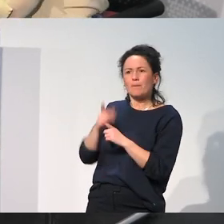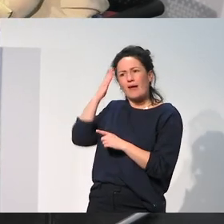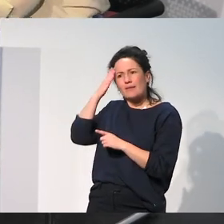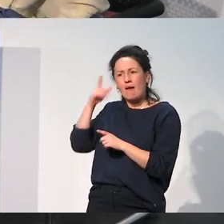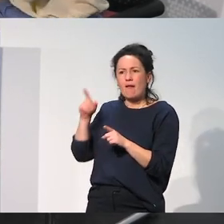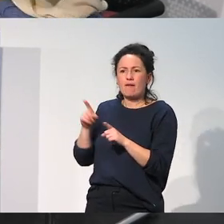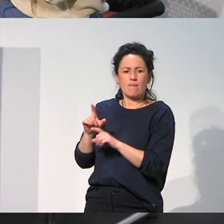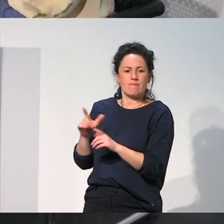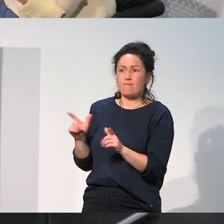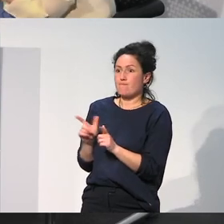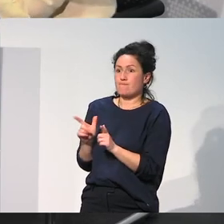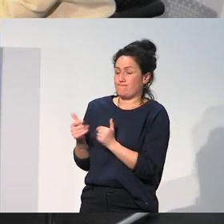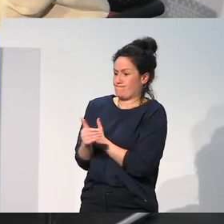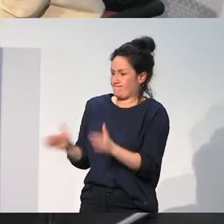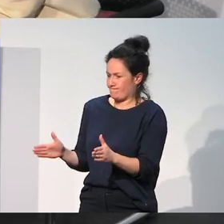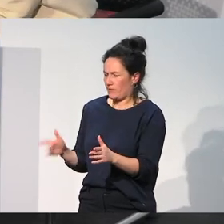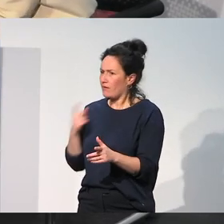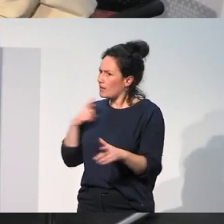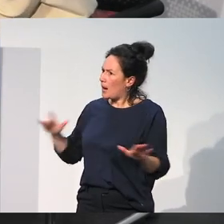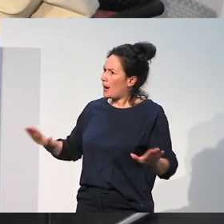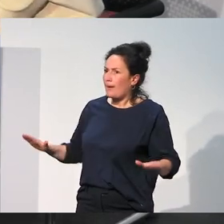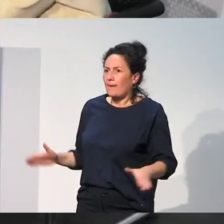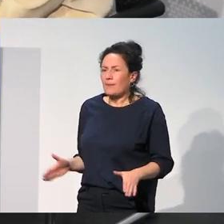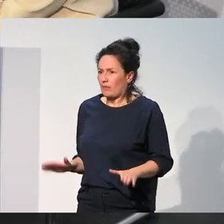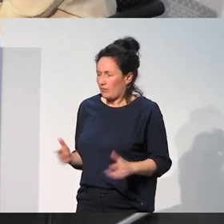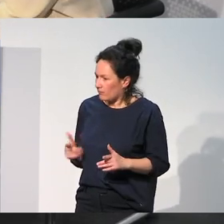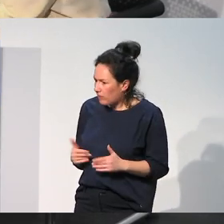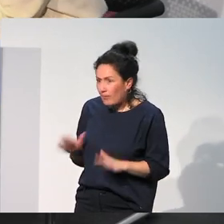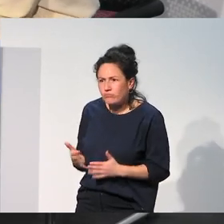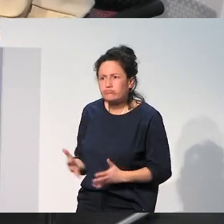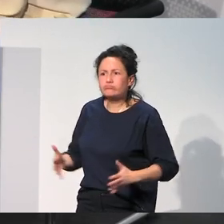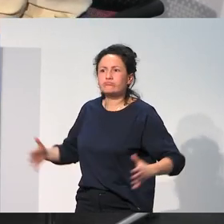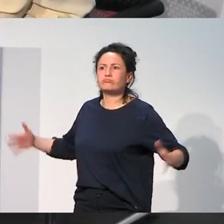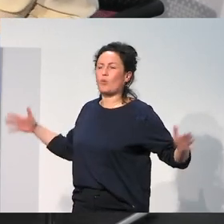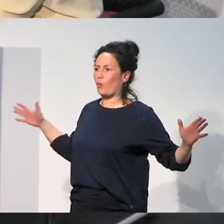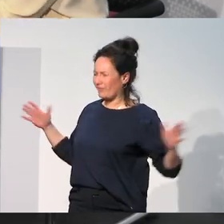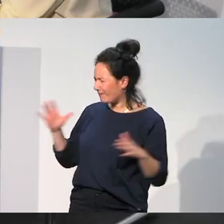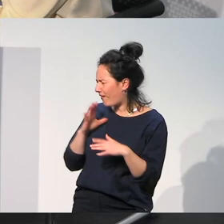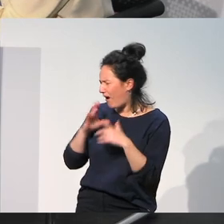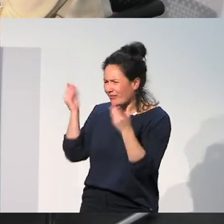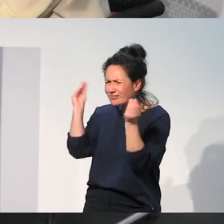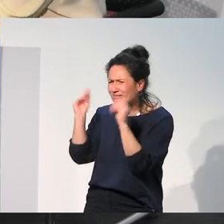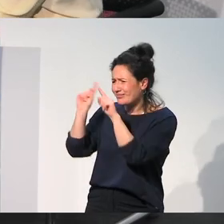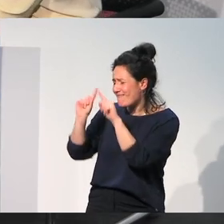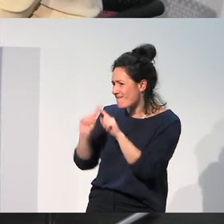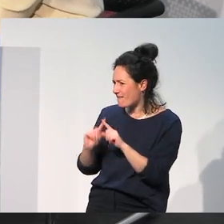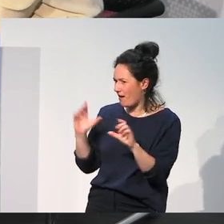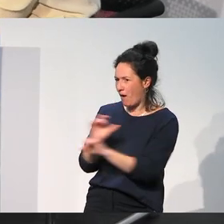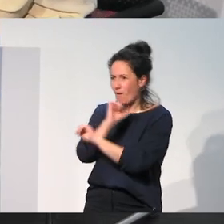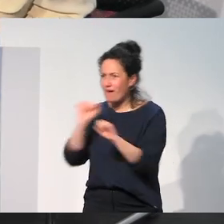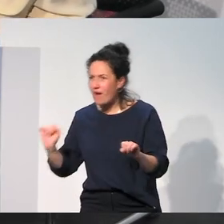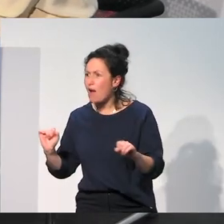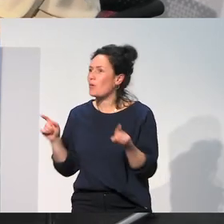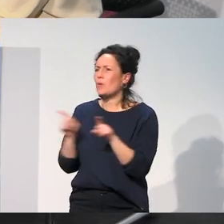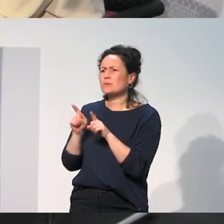se refermer, puis se déployer. Il y aura des descriptions incroyables. Il va très fortement critiquer le dessin qu'a